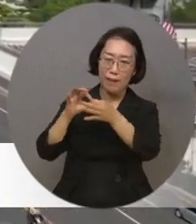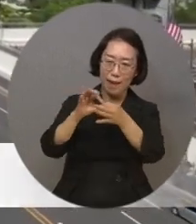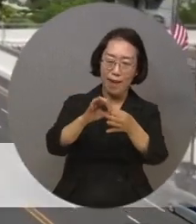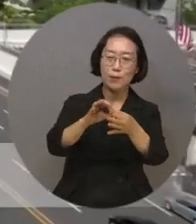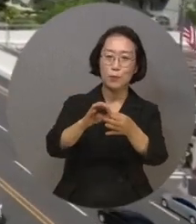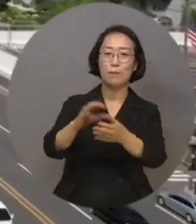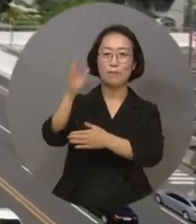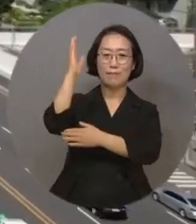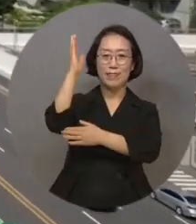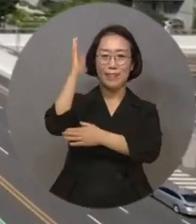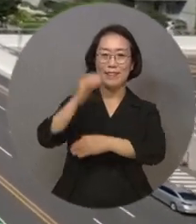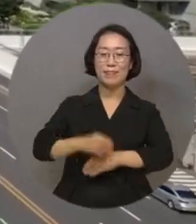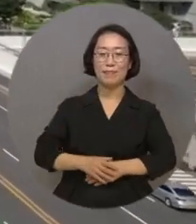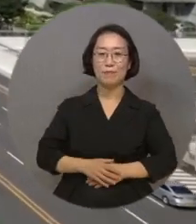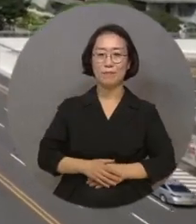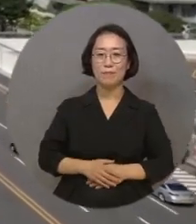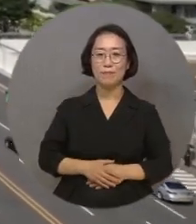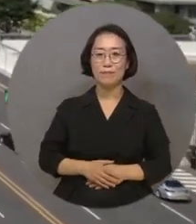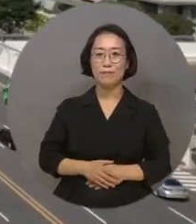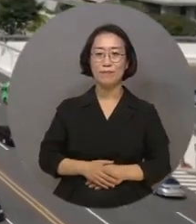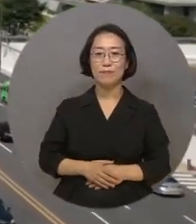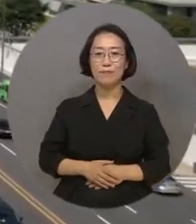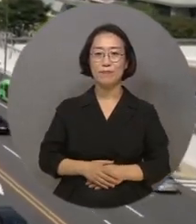뜻을 전했습니다 복지tv 뉴스 박승용입니다